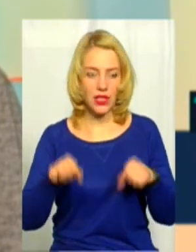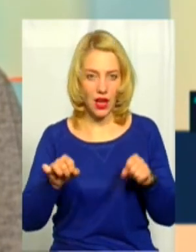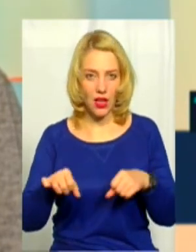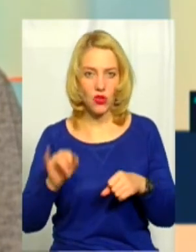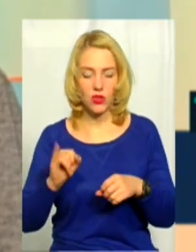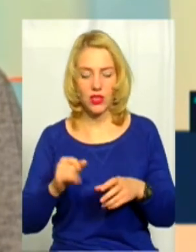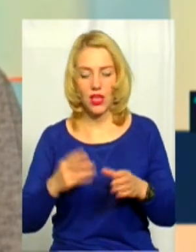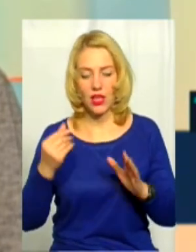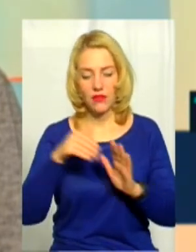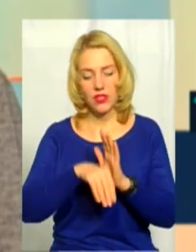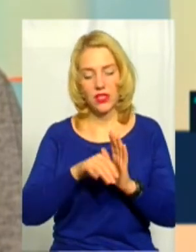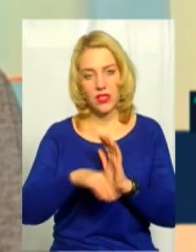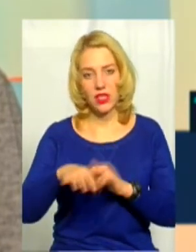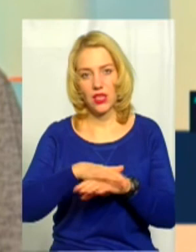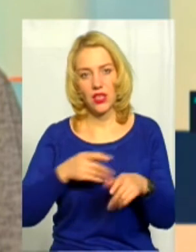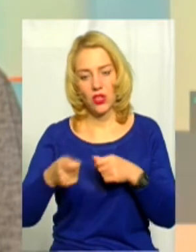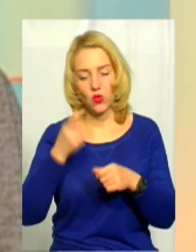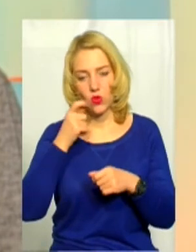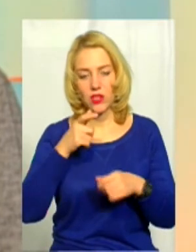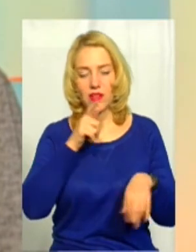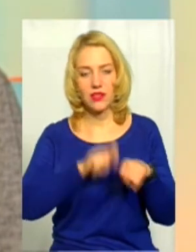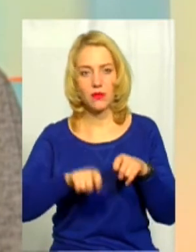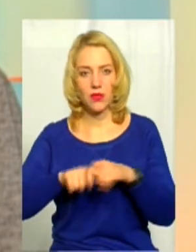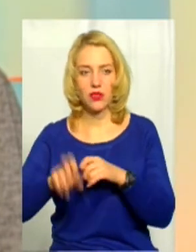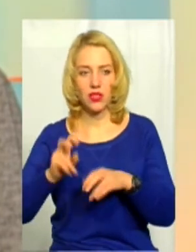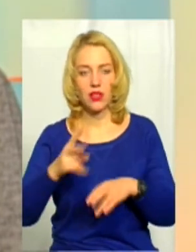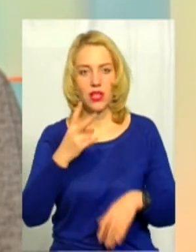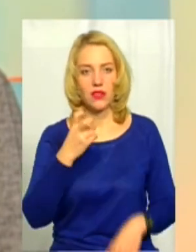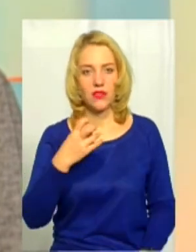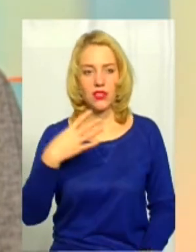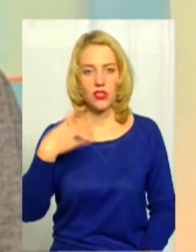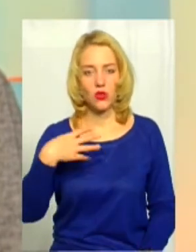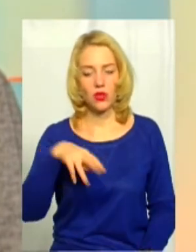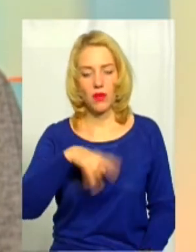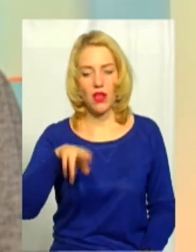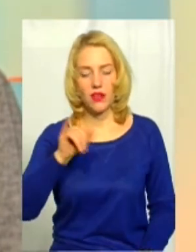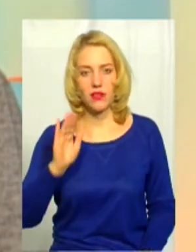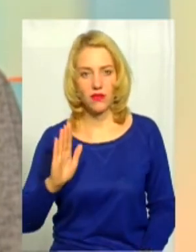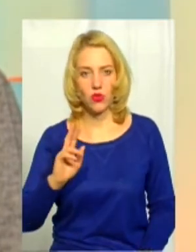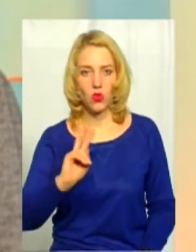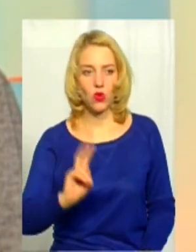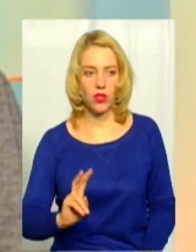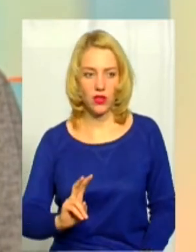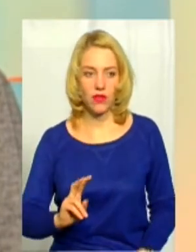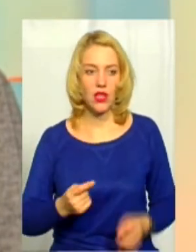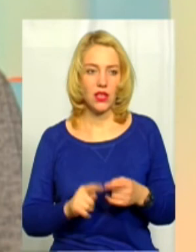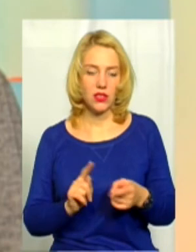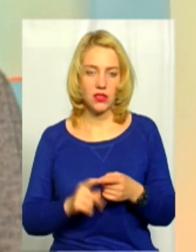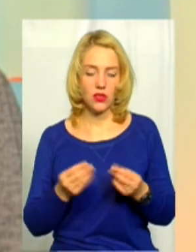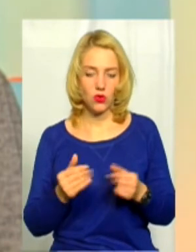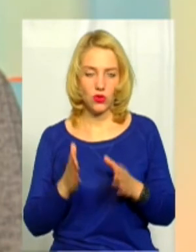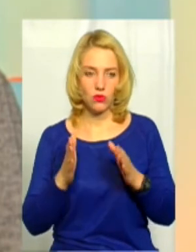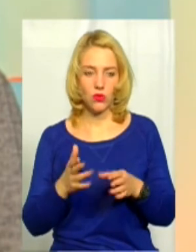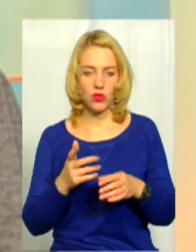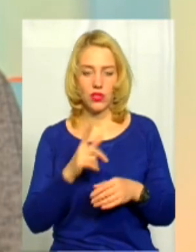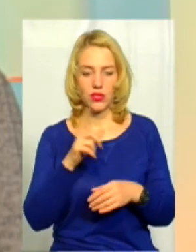України оцінюється експертами за найближчих кілька років 240 мільярдів доларів. Ці гроші зайдуть в тому